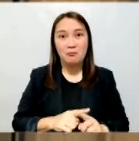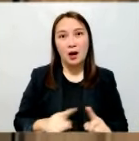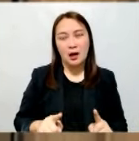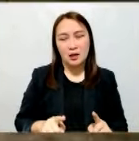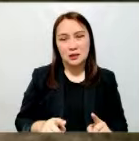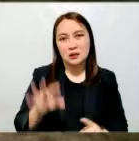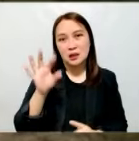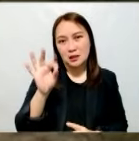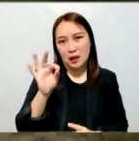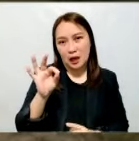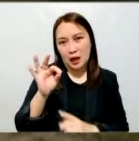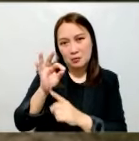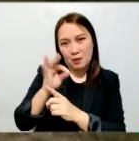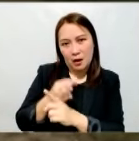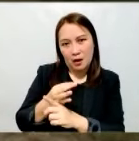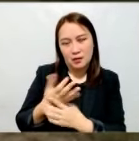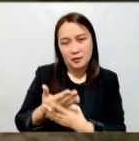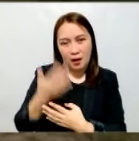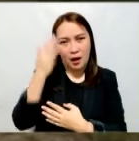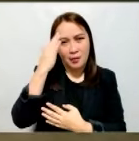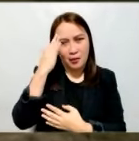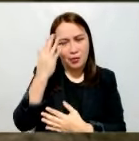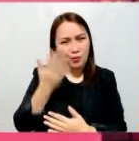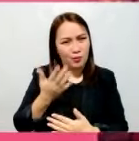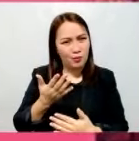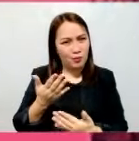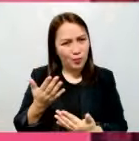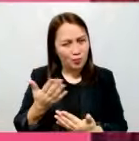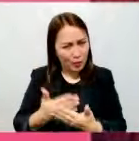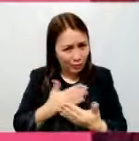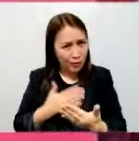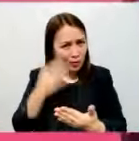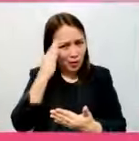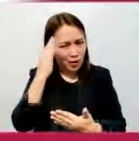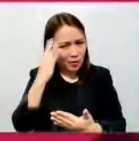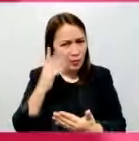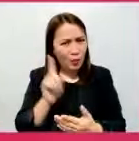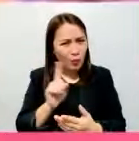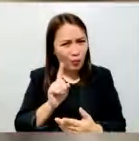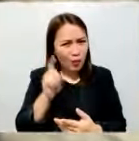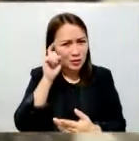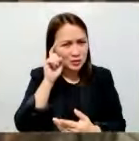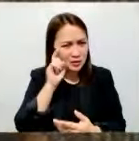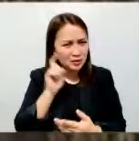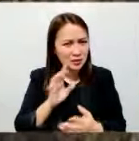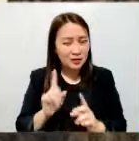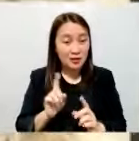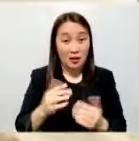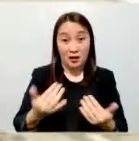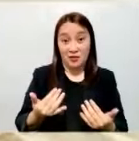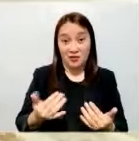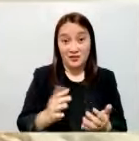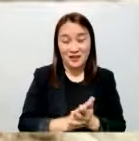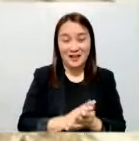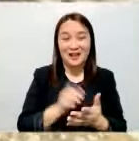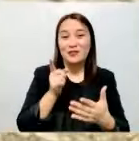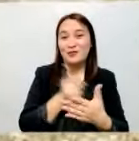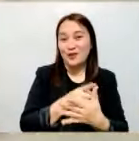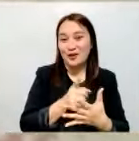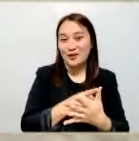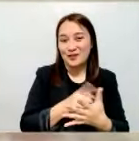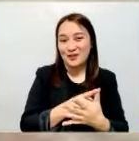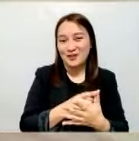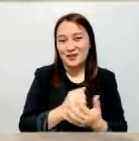buwan bago malaman ang kasarian. Pero ngayon, di na uso yan. And now, ang ating top 1